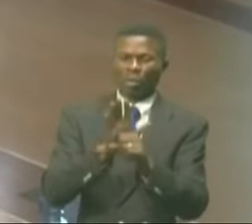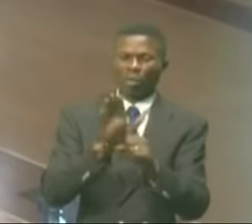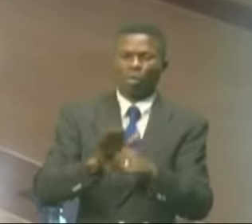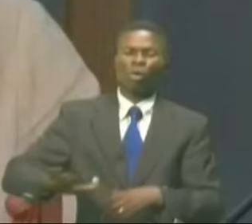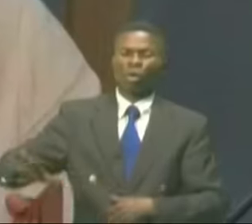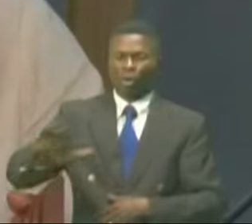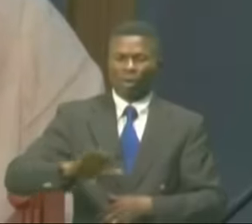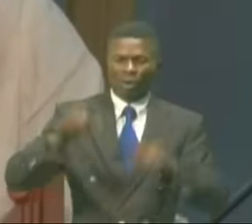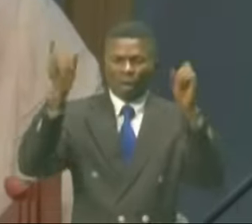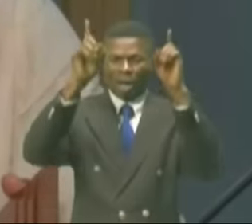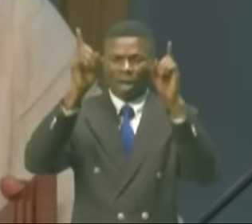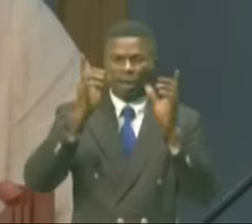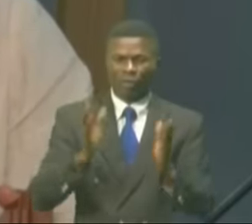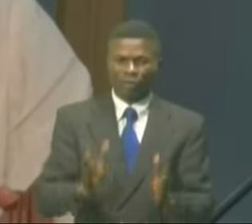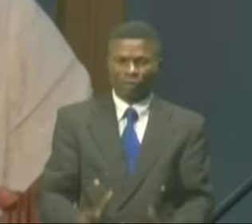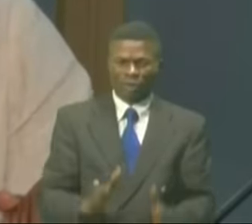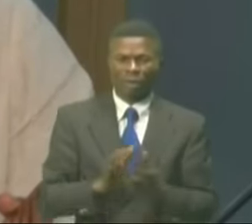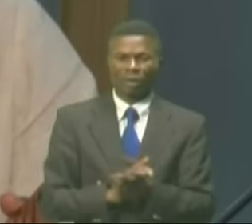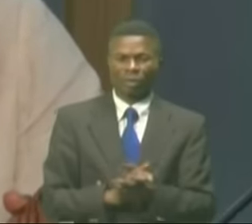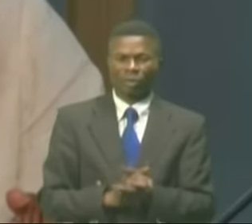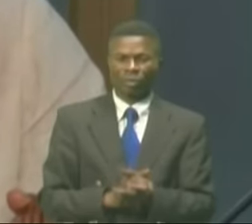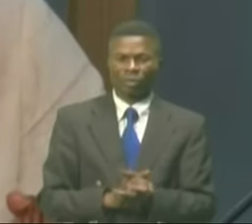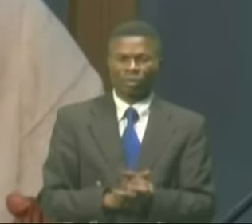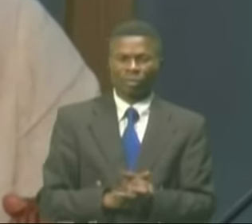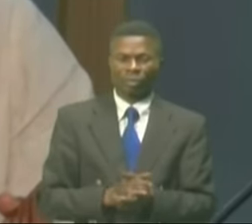pays africains.